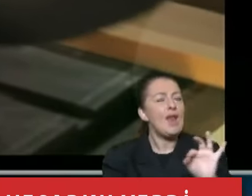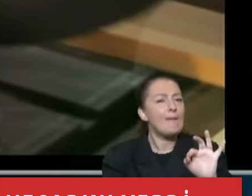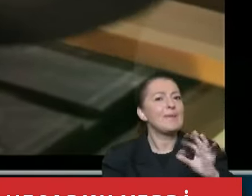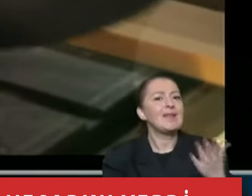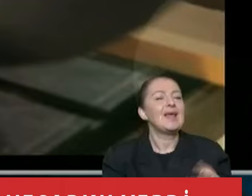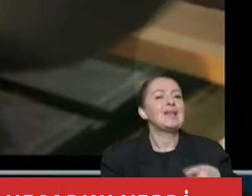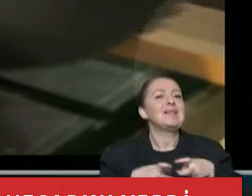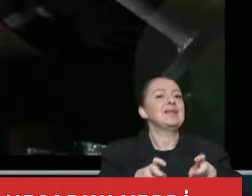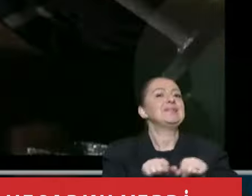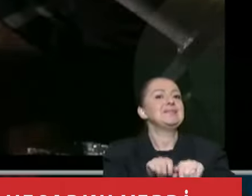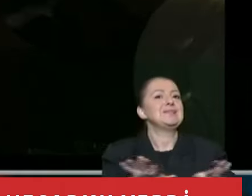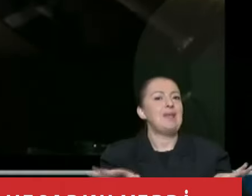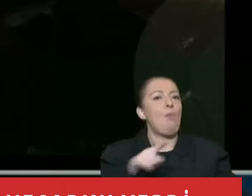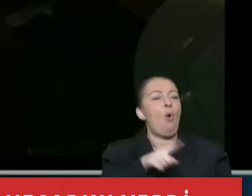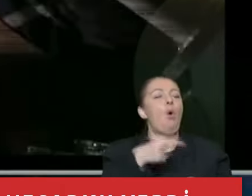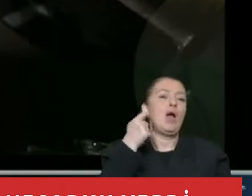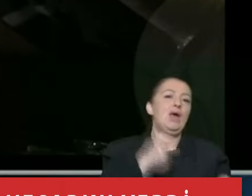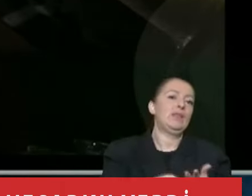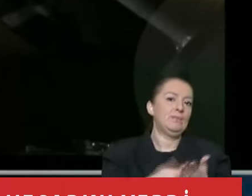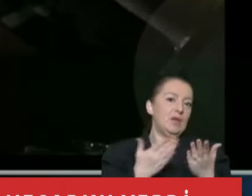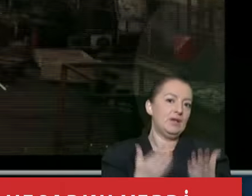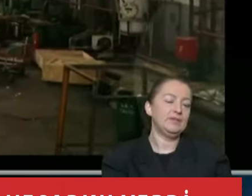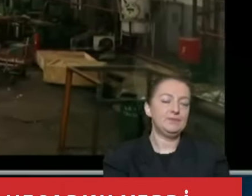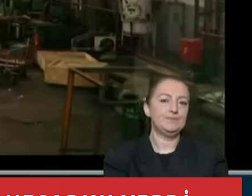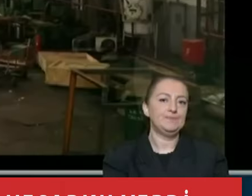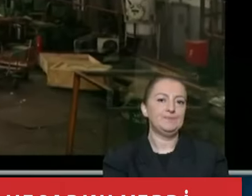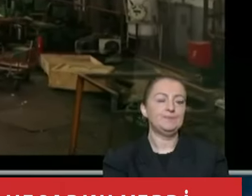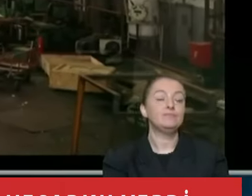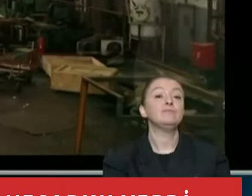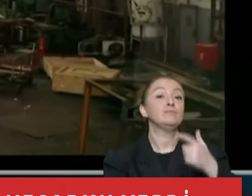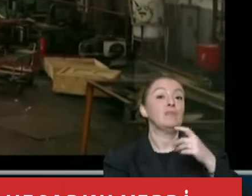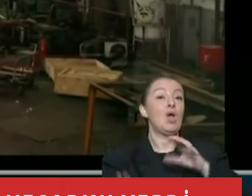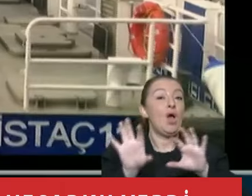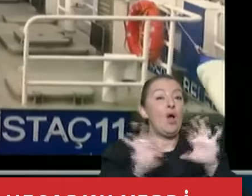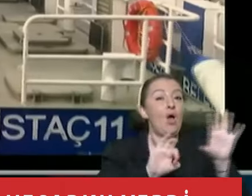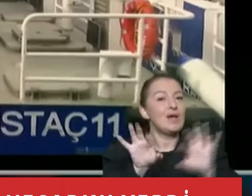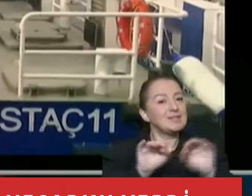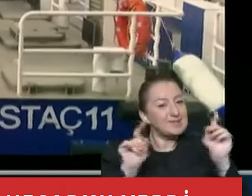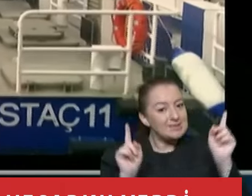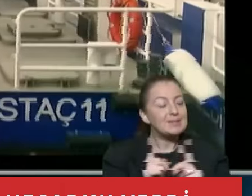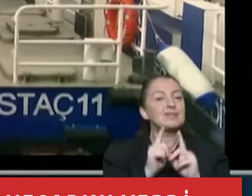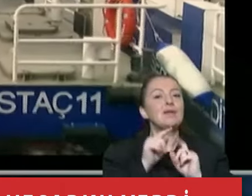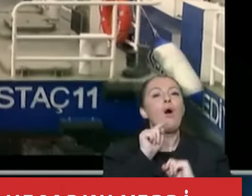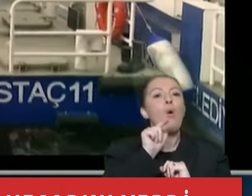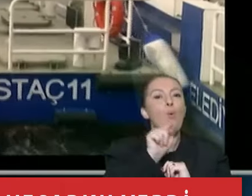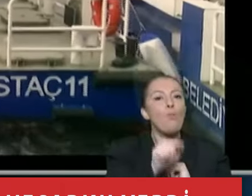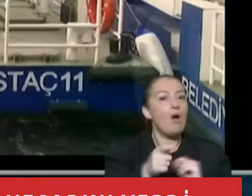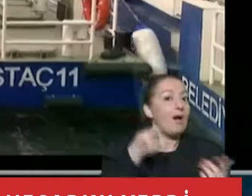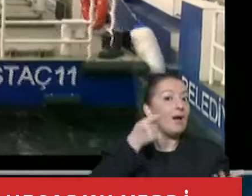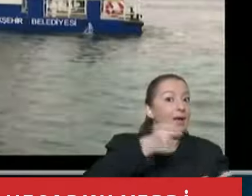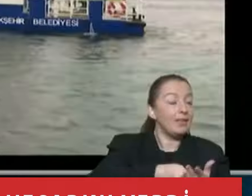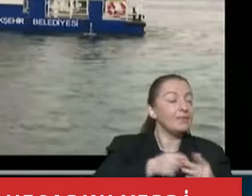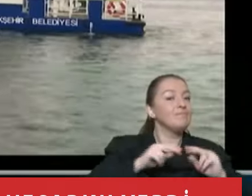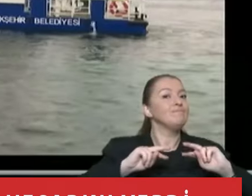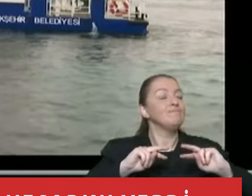raylı sistemlere yaptığımız yatırımlar olmuştur özetlemek gerekirse bu atılımlarla